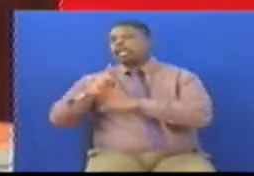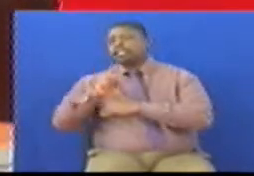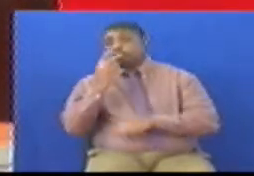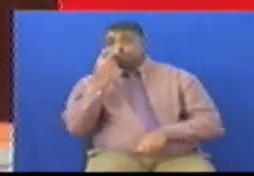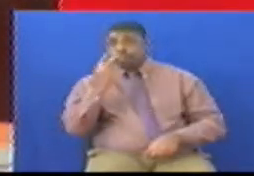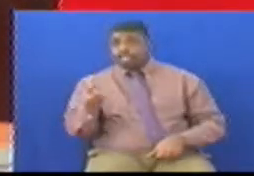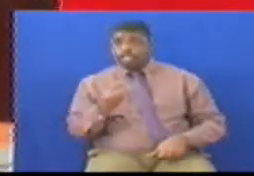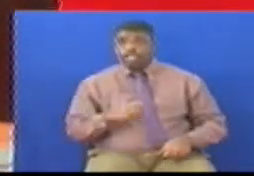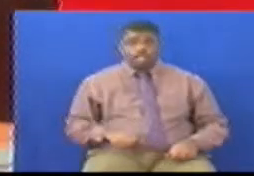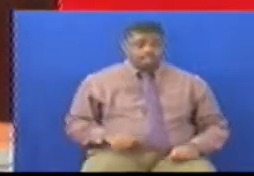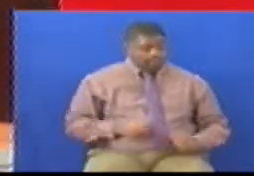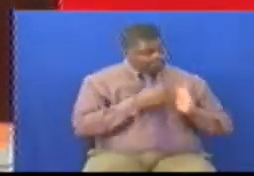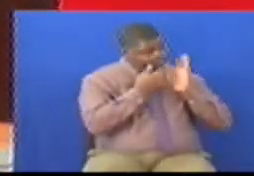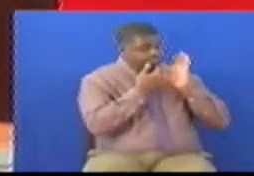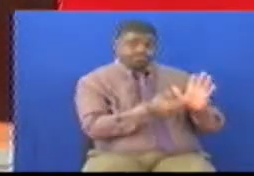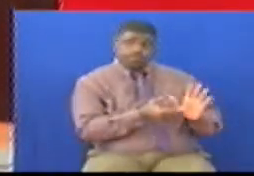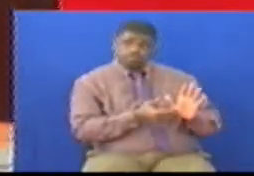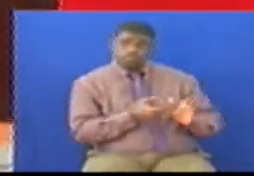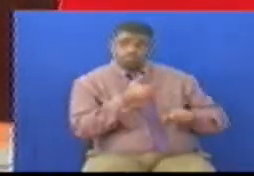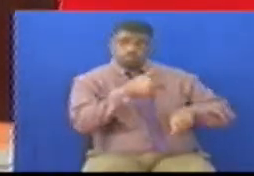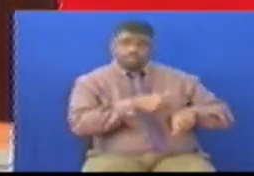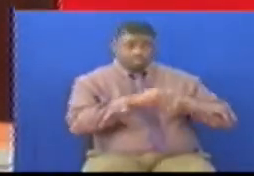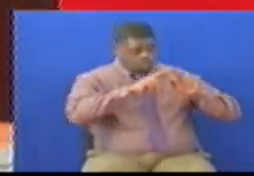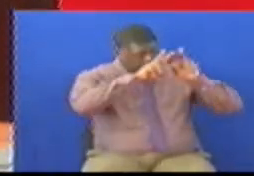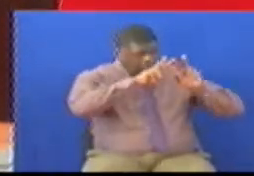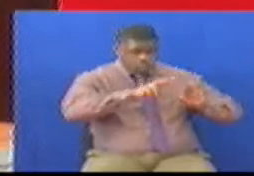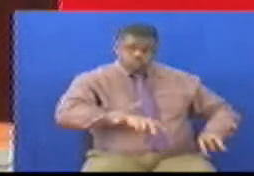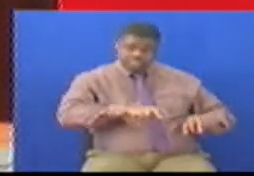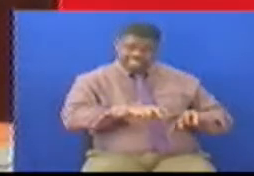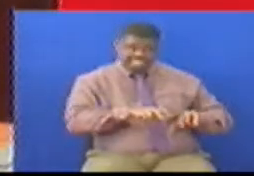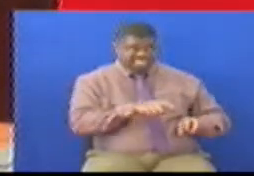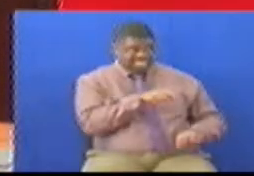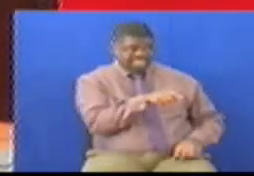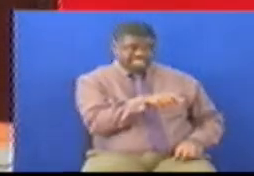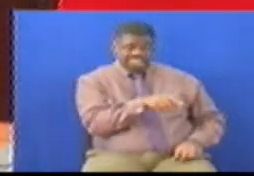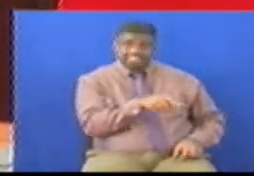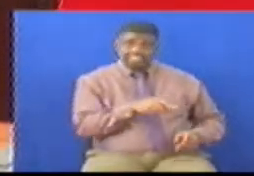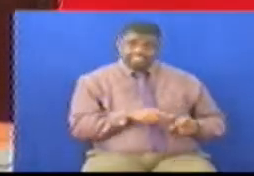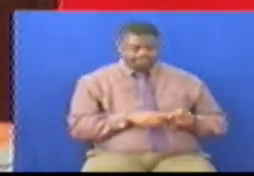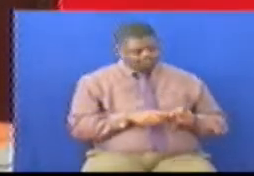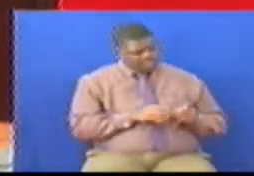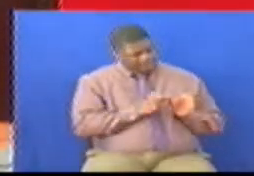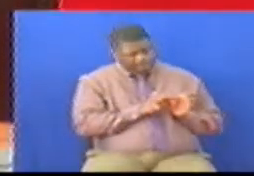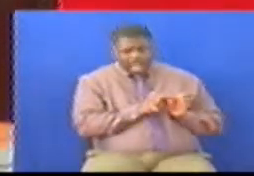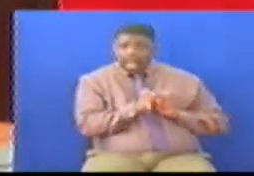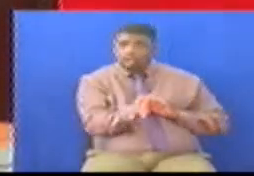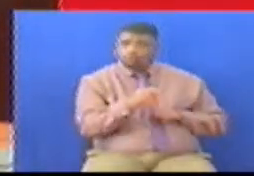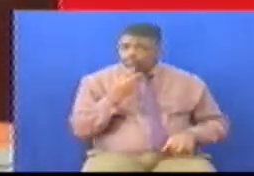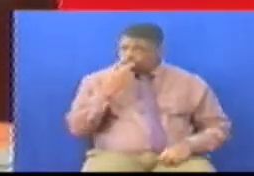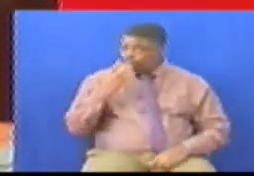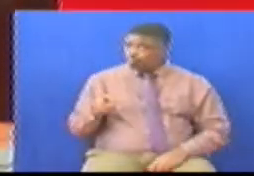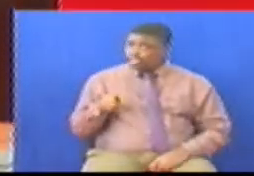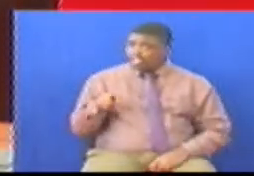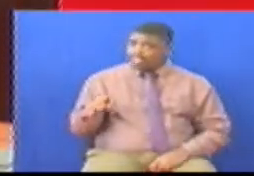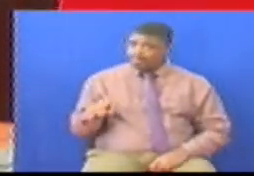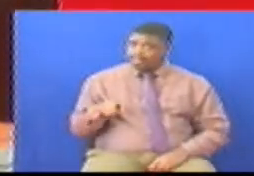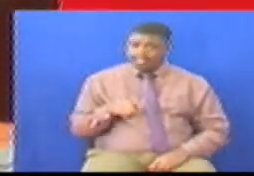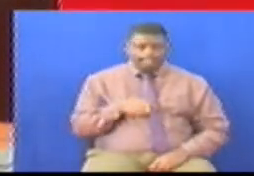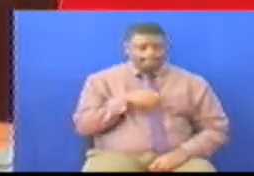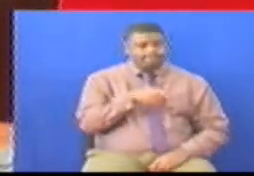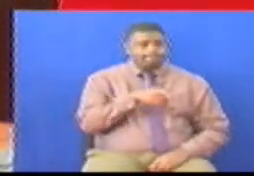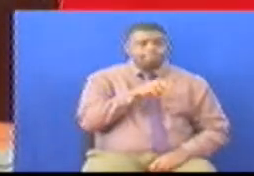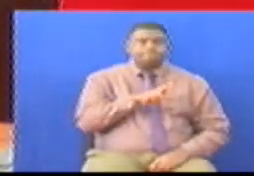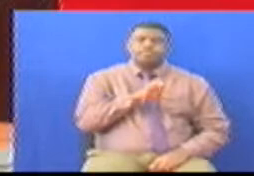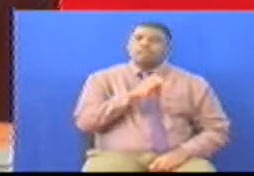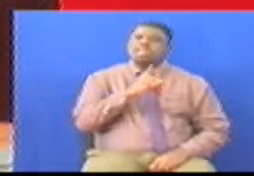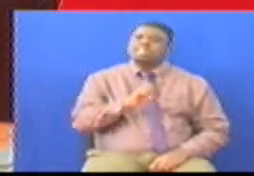ukiangalia utakuta wakati wanafanyiwa ukaguzi special audit, imeonekana pana ubadhirifu wa